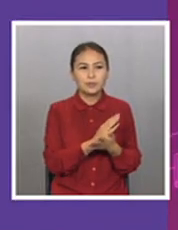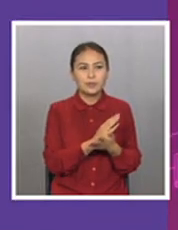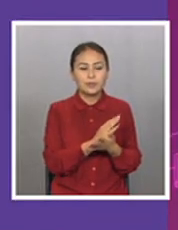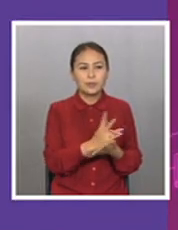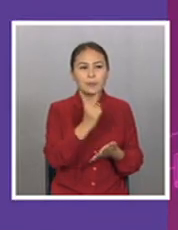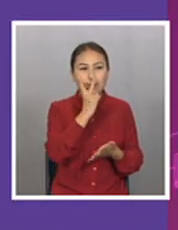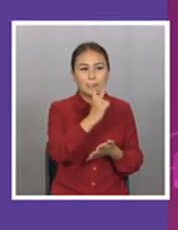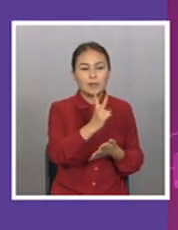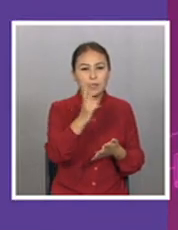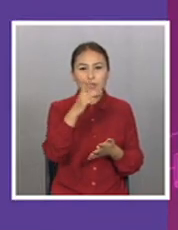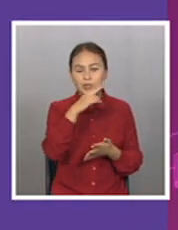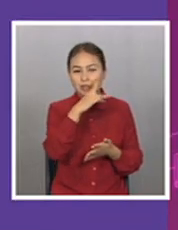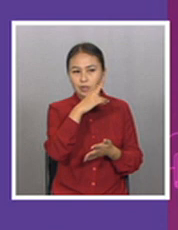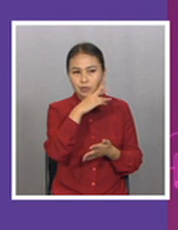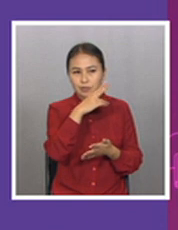Екі ешкі.